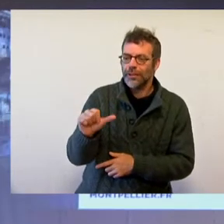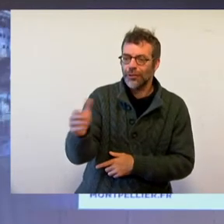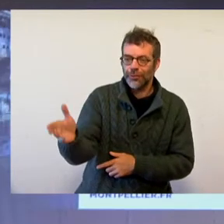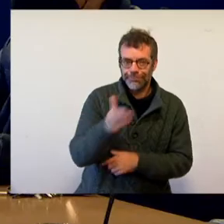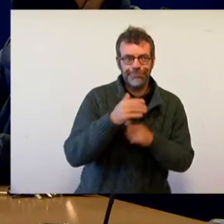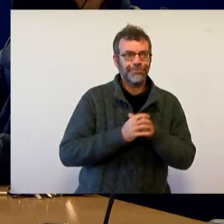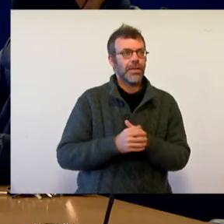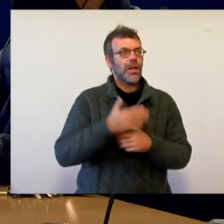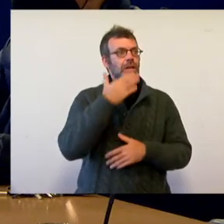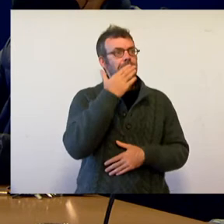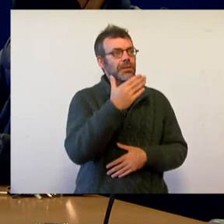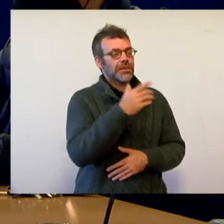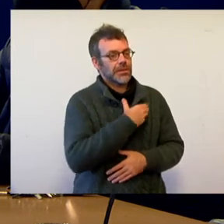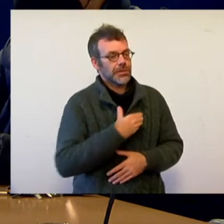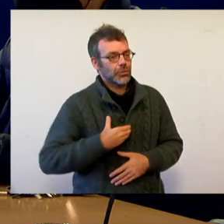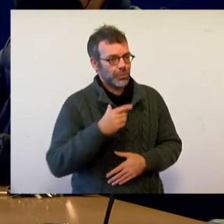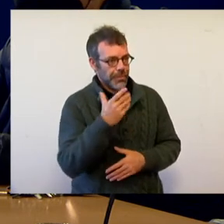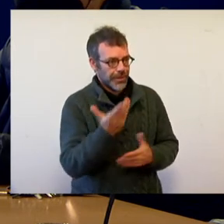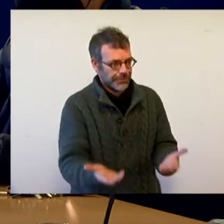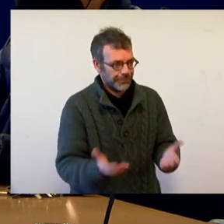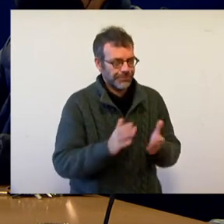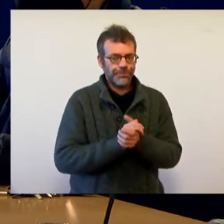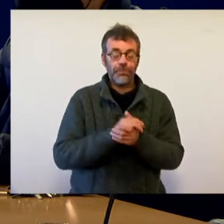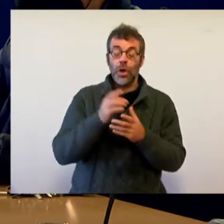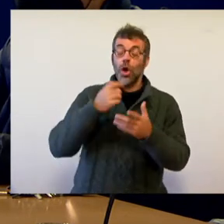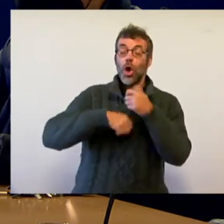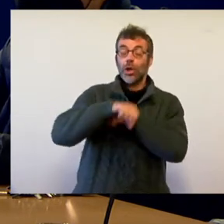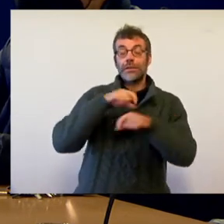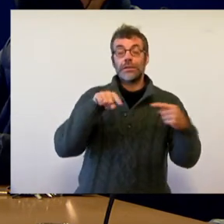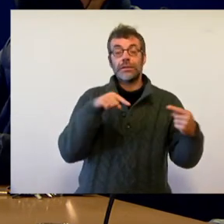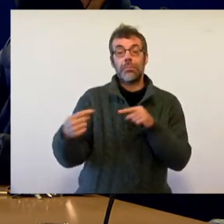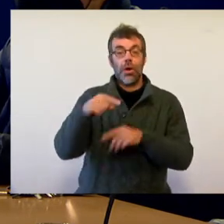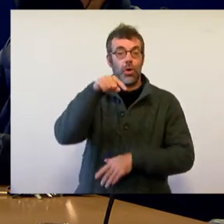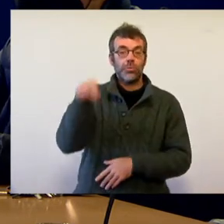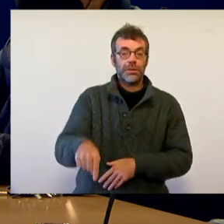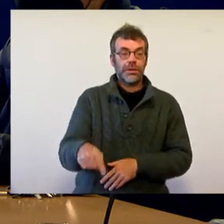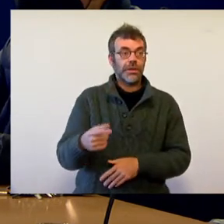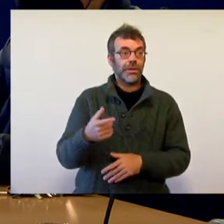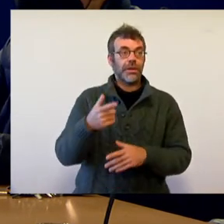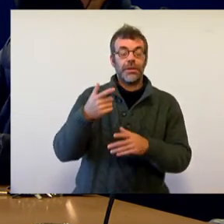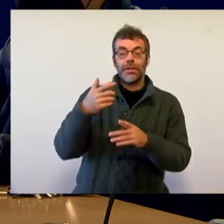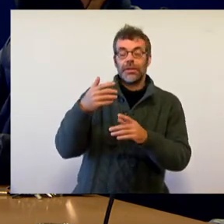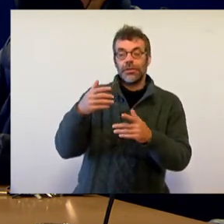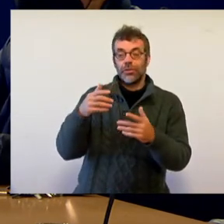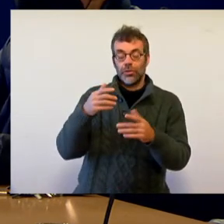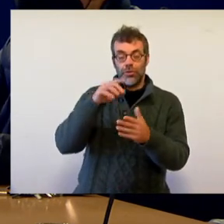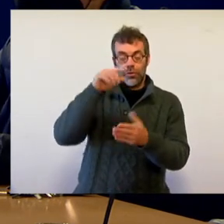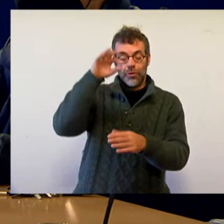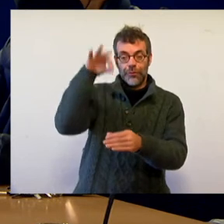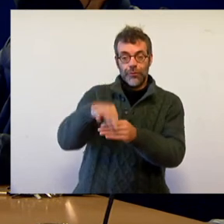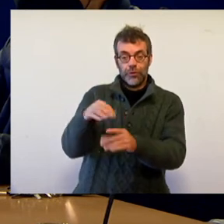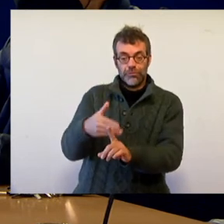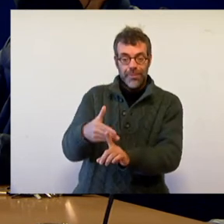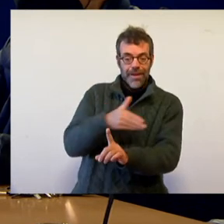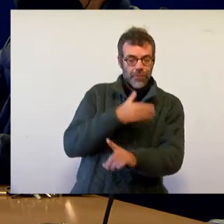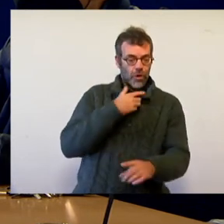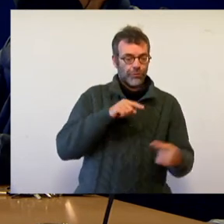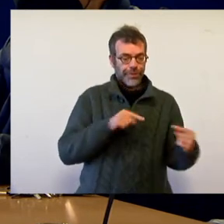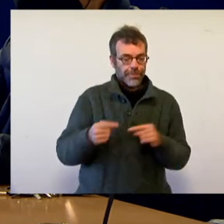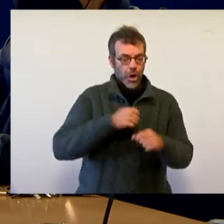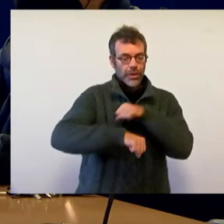nous avons l'obligation d'organiser un débat sur les orientations budgétaires dans les deux mois qui précèdent le vote du budget primitif.